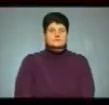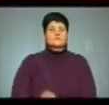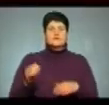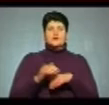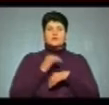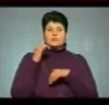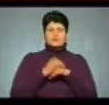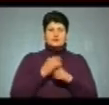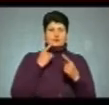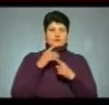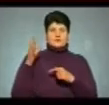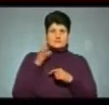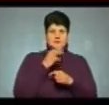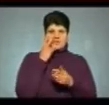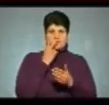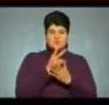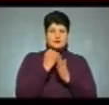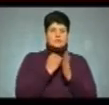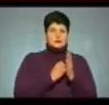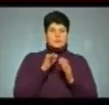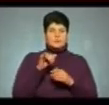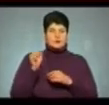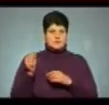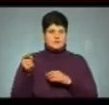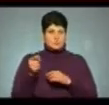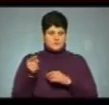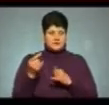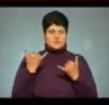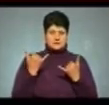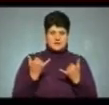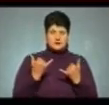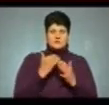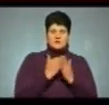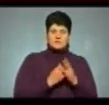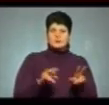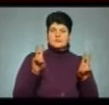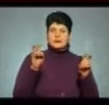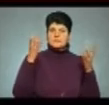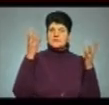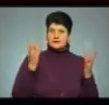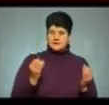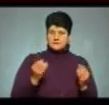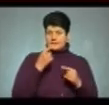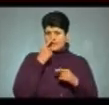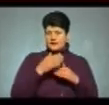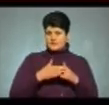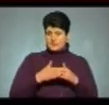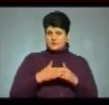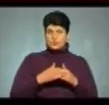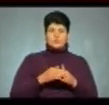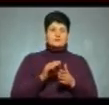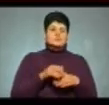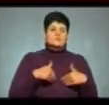Доброго вечора, кажу усім глядачам телеканалу ЮА Тернопіль. В ефірі програма «Тема дня». Нещодавно до редакції нашого телеканалу